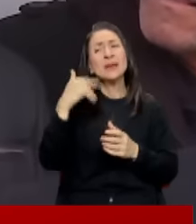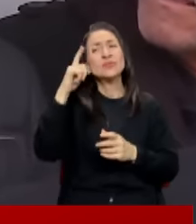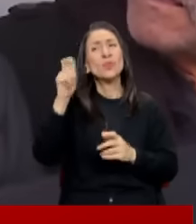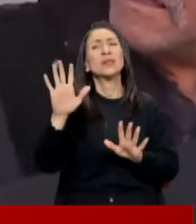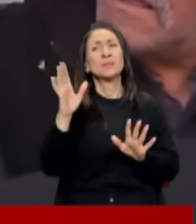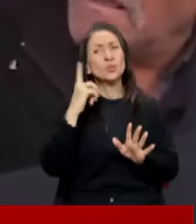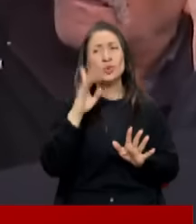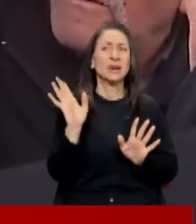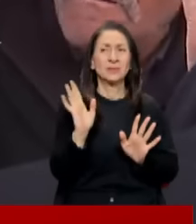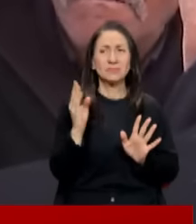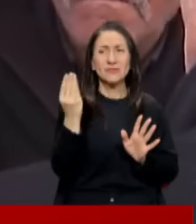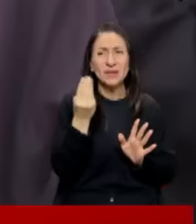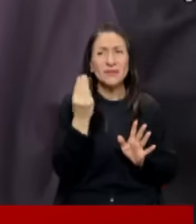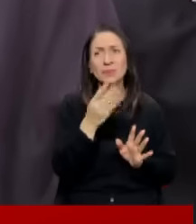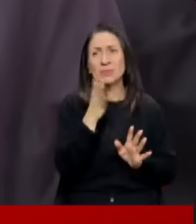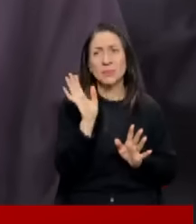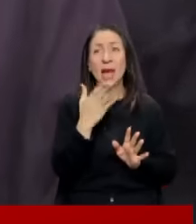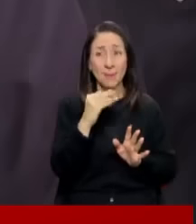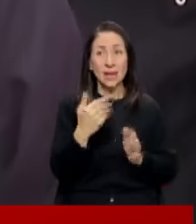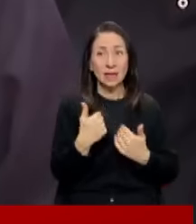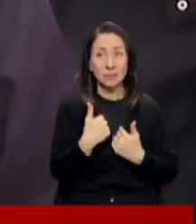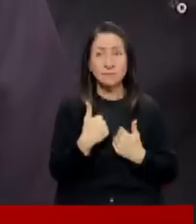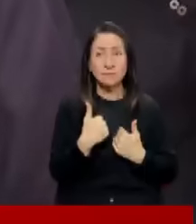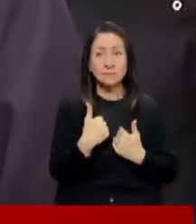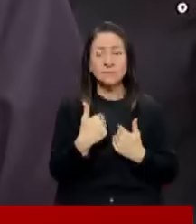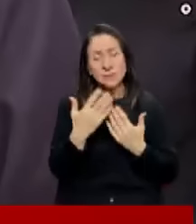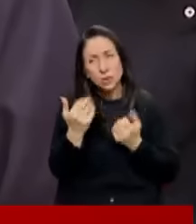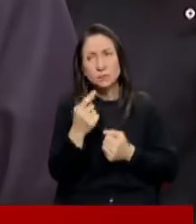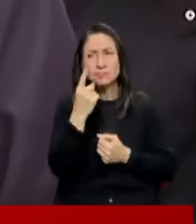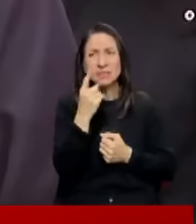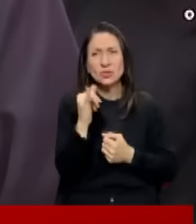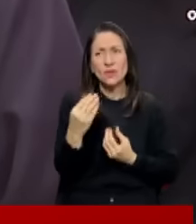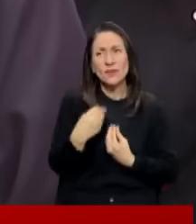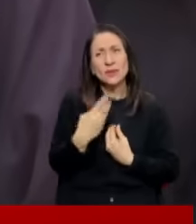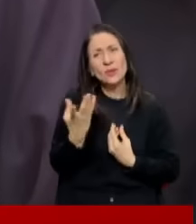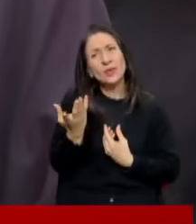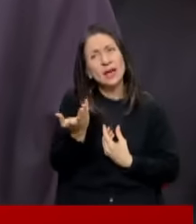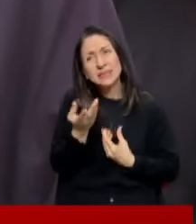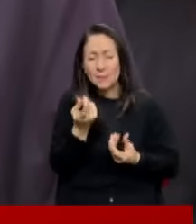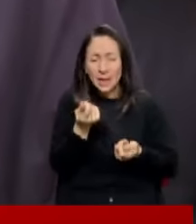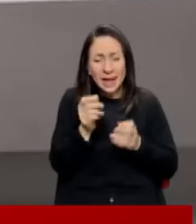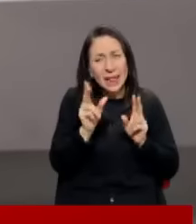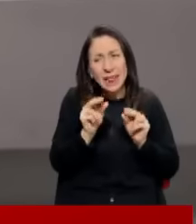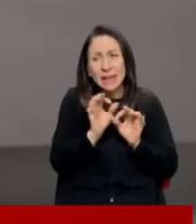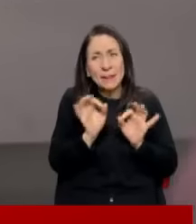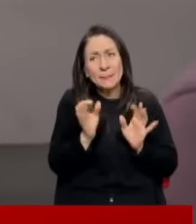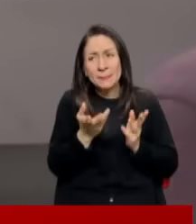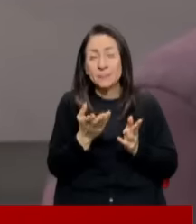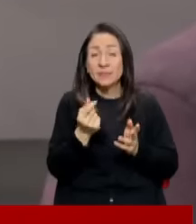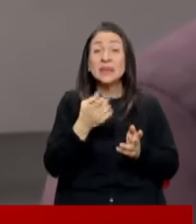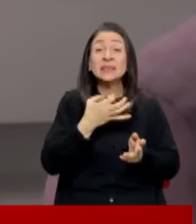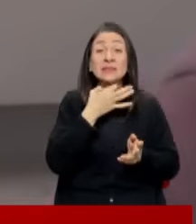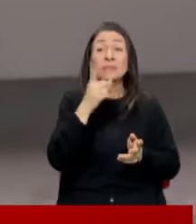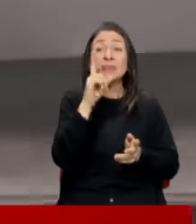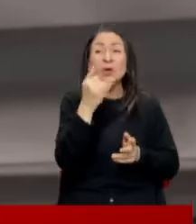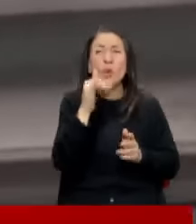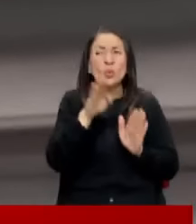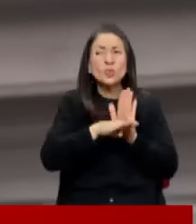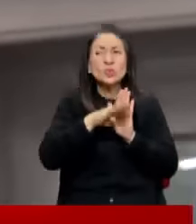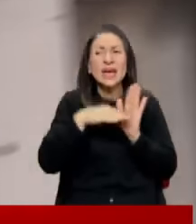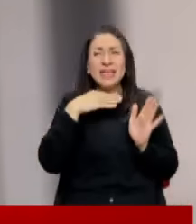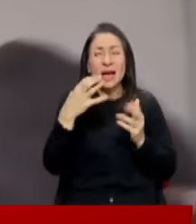de duymadım da verip vermediğini. Emekliyiz. Bulabilirsek 1 kilo veriyorlar zaten. O da ancak gücümüz yetiyor. Özellikle dar gelirli 1 kilo ucuz